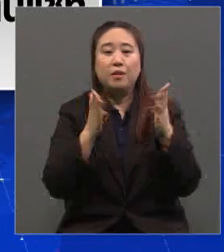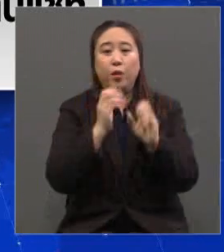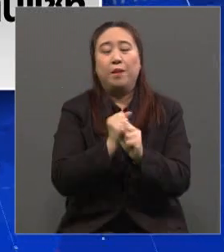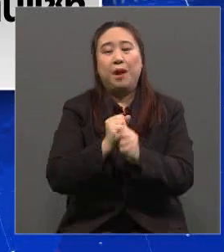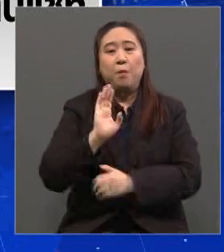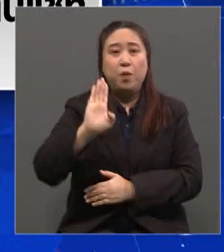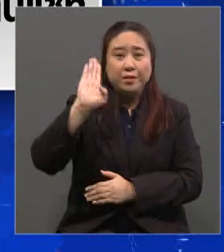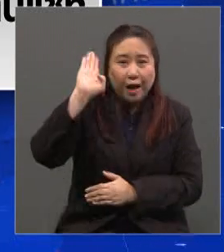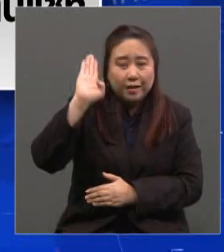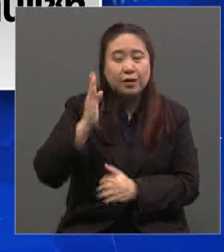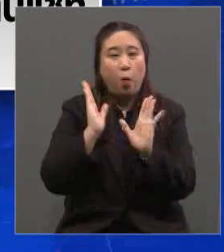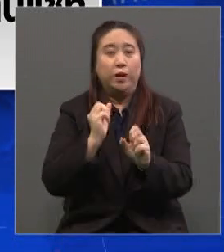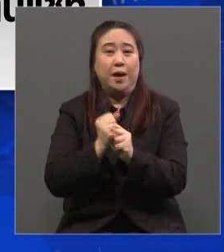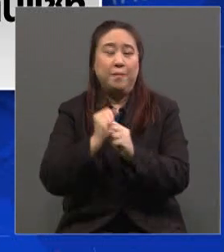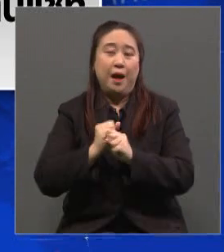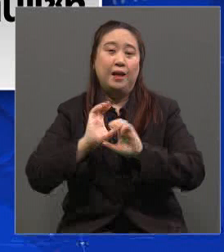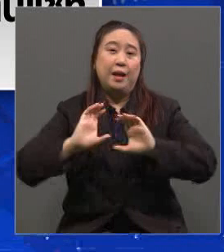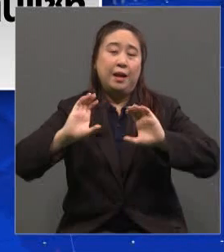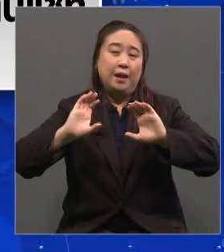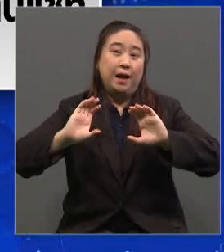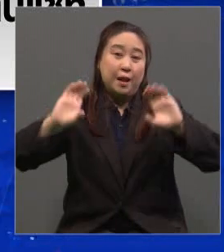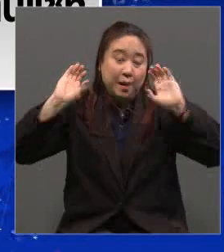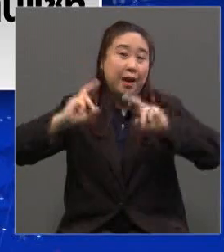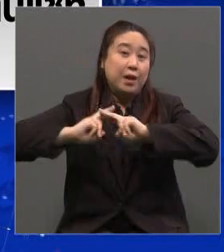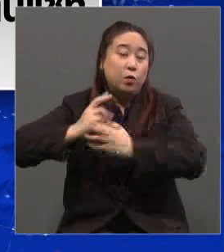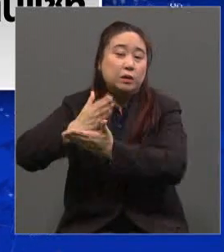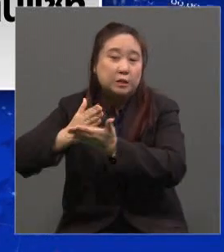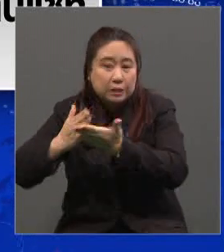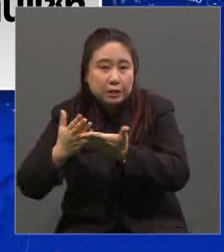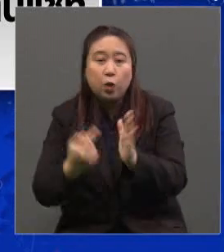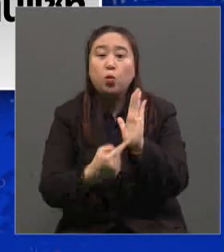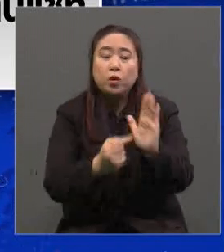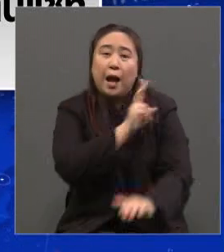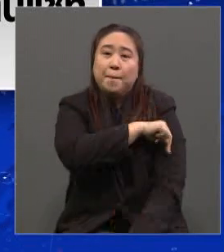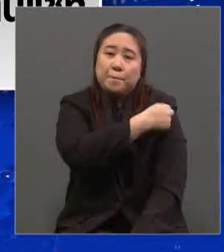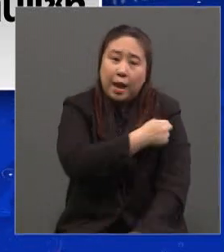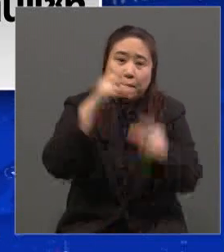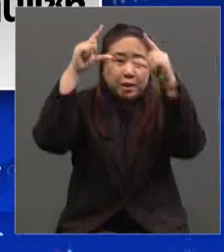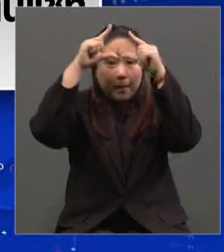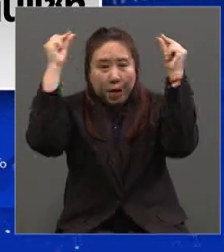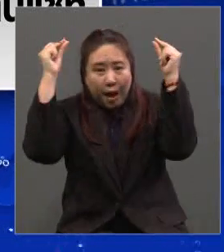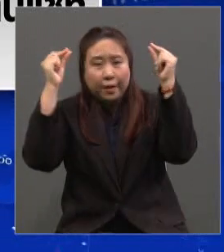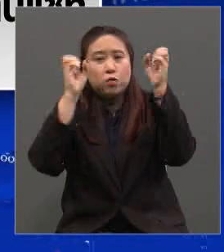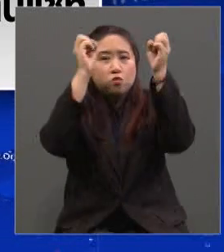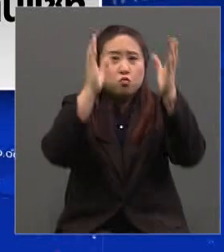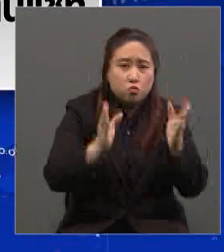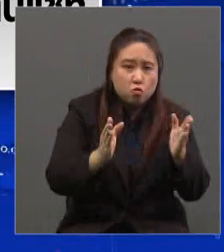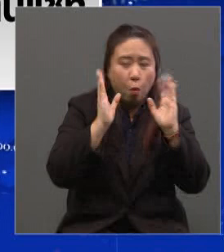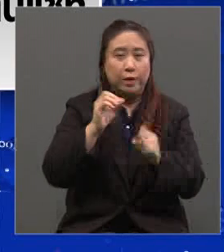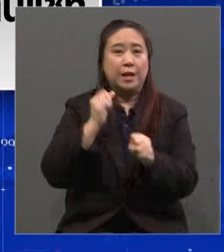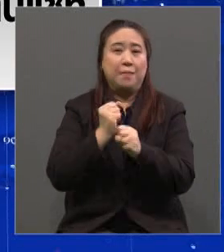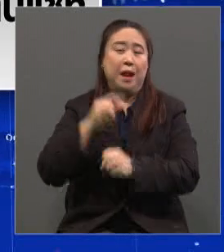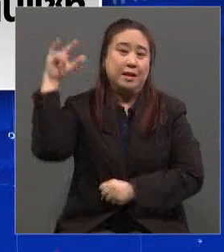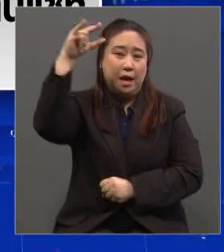ทพนักงานรัฐวิสาหกิจนะอย่างเช่นแพทย์พยาบาลอาจารย์นักบินนักกฎหมายนักบัญชีตำรวจทหารทนาย